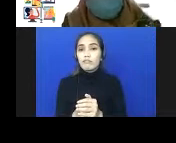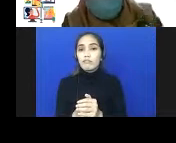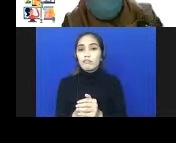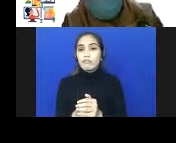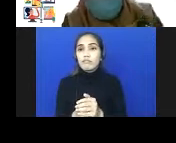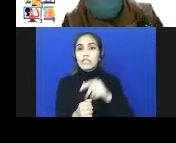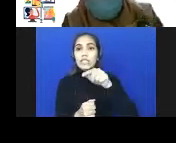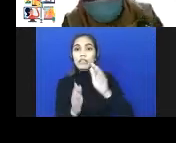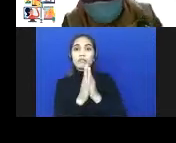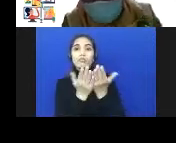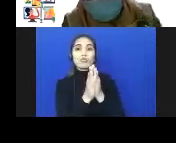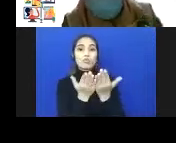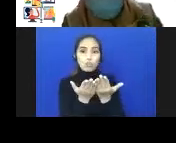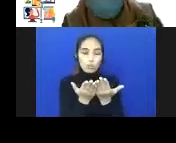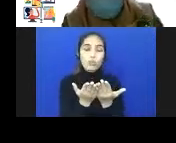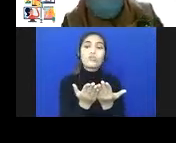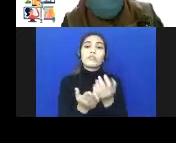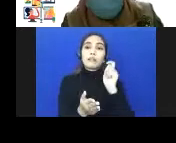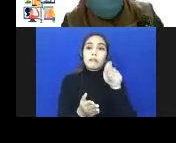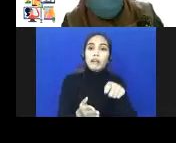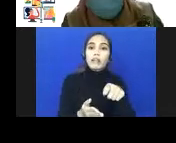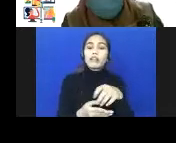Ini buku-buku yang dipergunakan pada saat